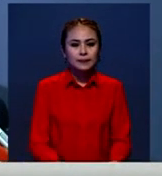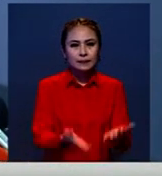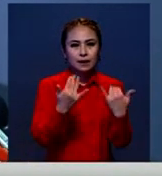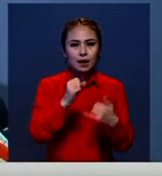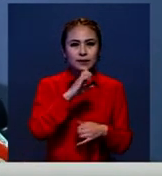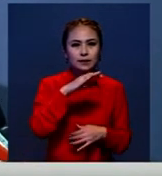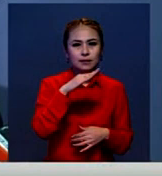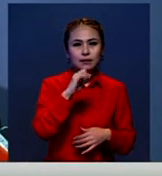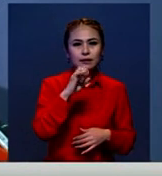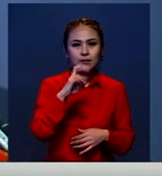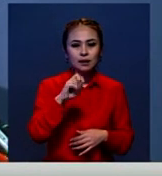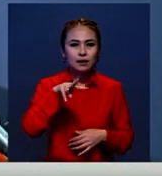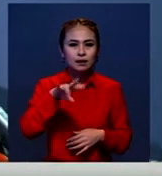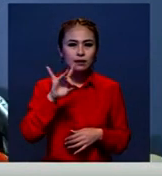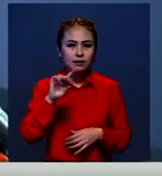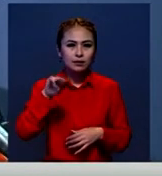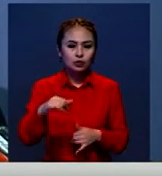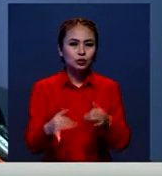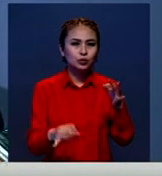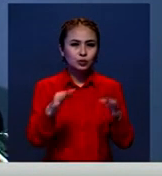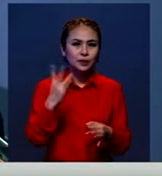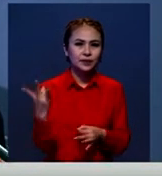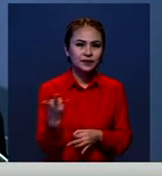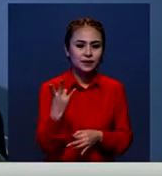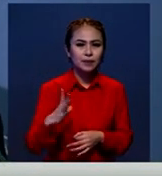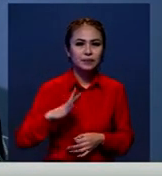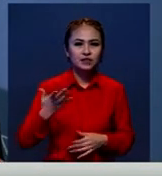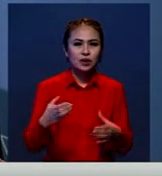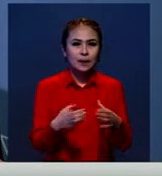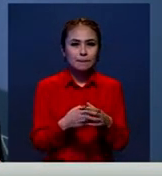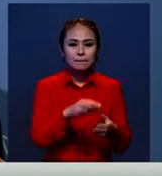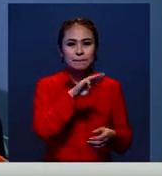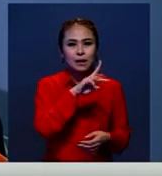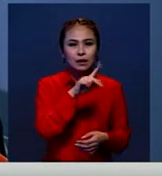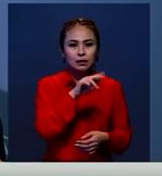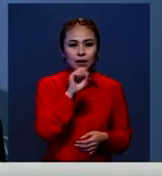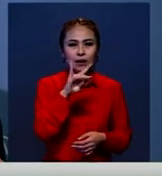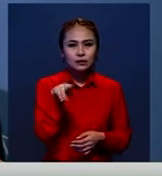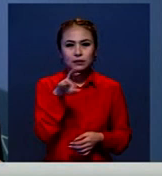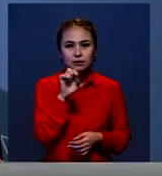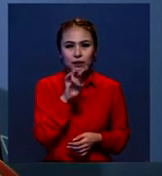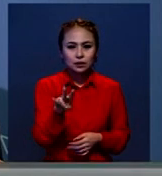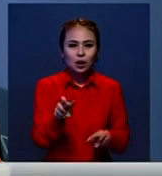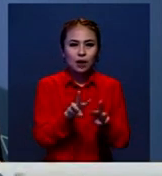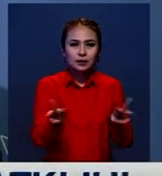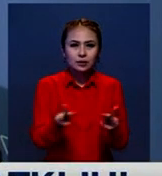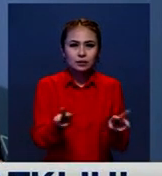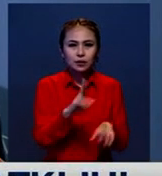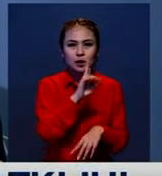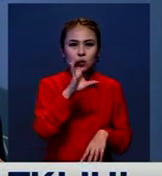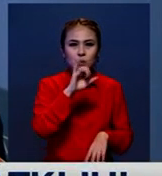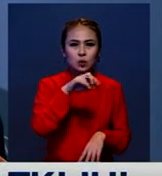Астана ЛРТ-сі қазір сотта қаралып жатыр. Компанияның бұрынғы басшысы Талғат Ардан мен елорда әкімінің орынбасары болған